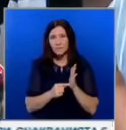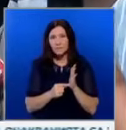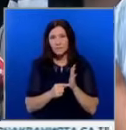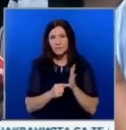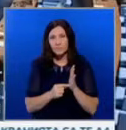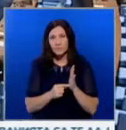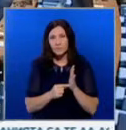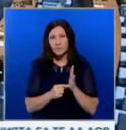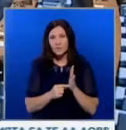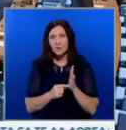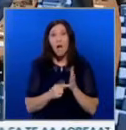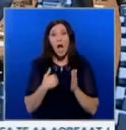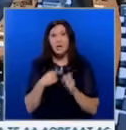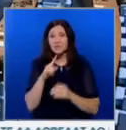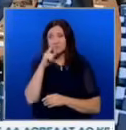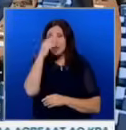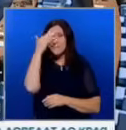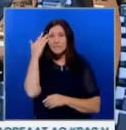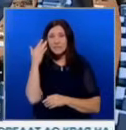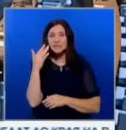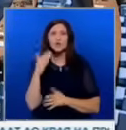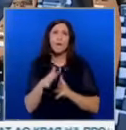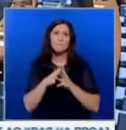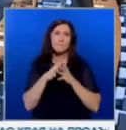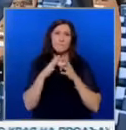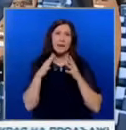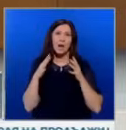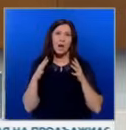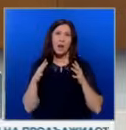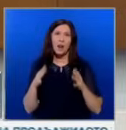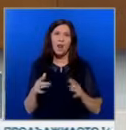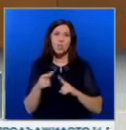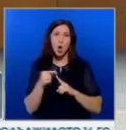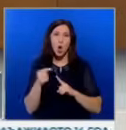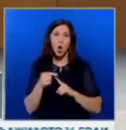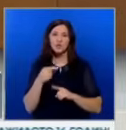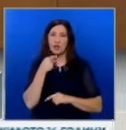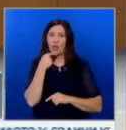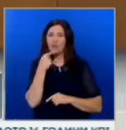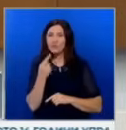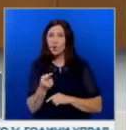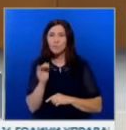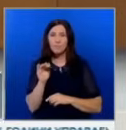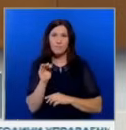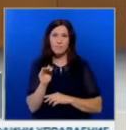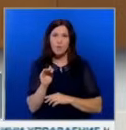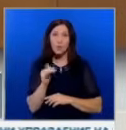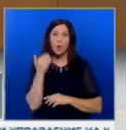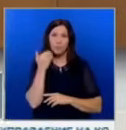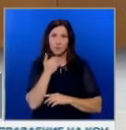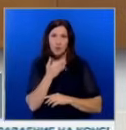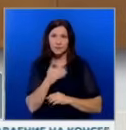на Албанија или нема? Аз не мислил, че прекалено острия тон би бил од